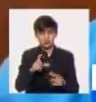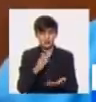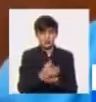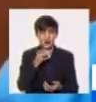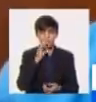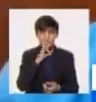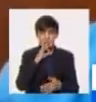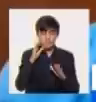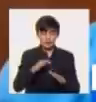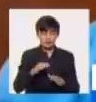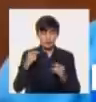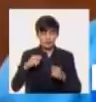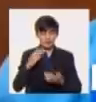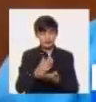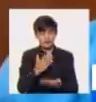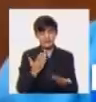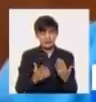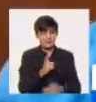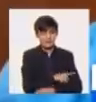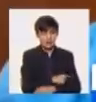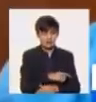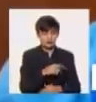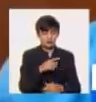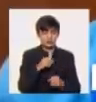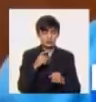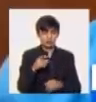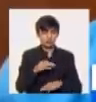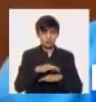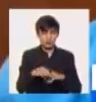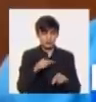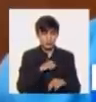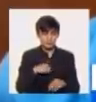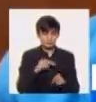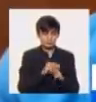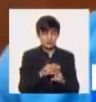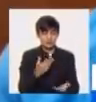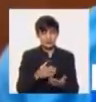только применяют строго по назначению врача и в стационарах?